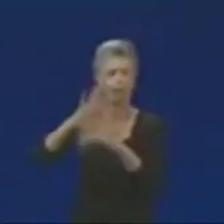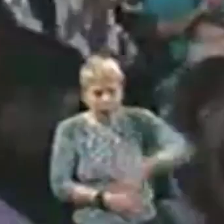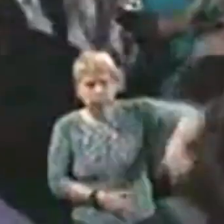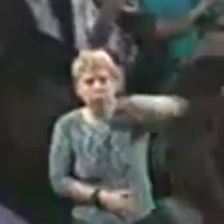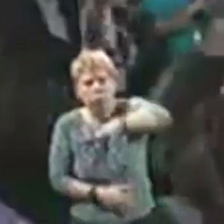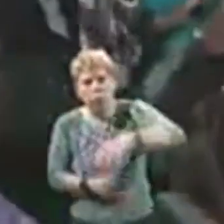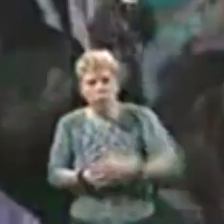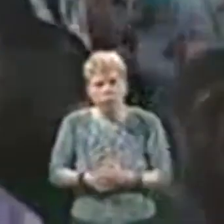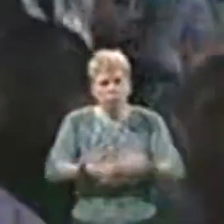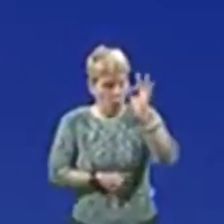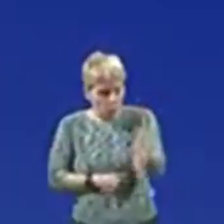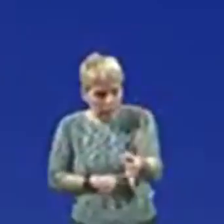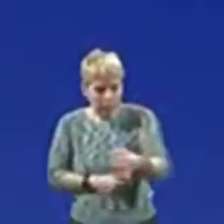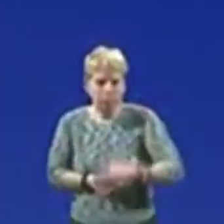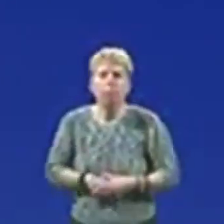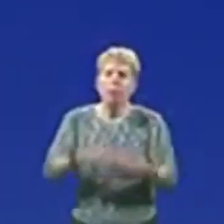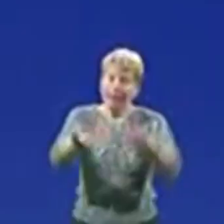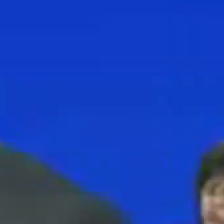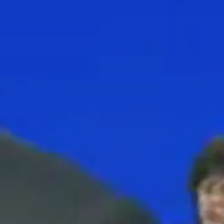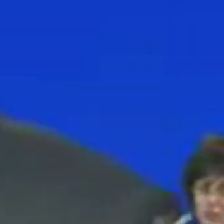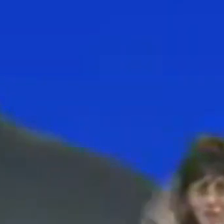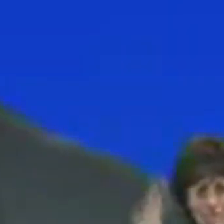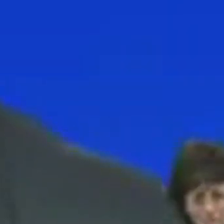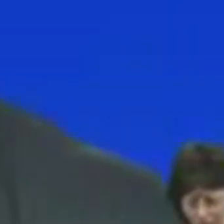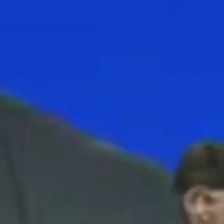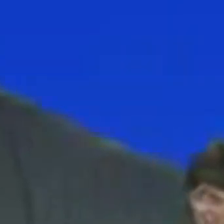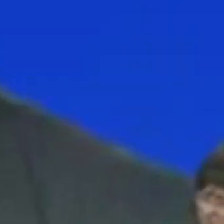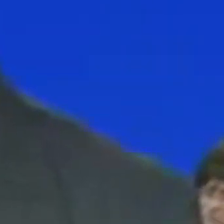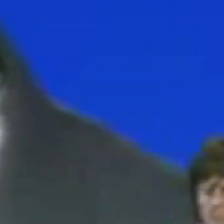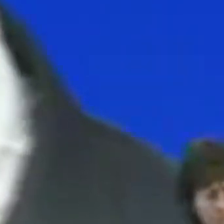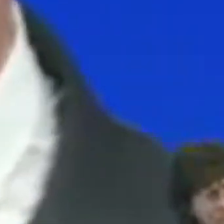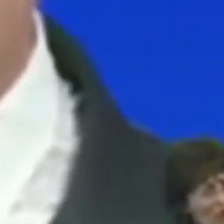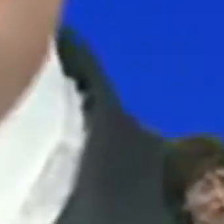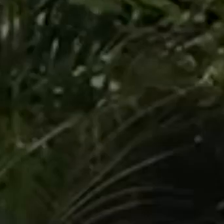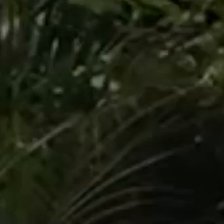Aidez-moi. Aidez-moi. Aidez-moi. Aidez-moi.